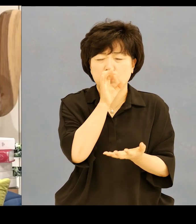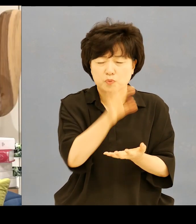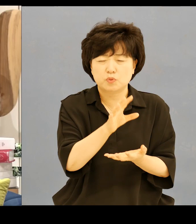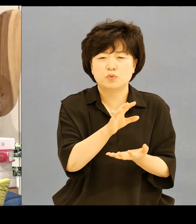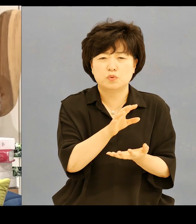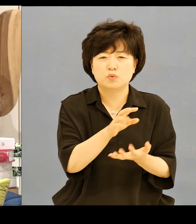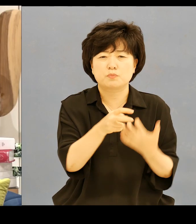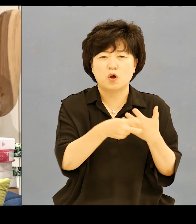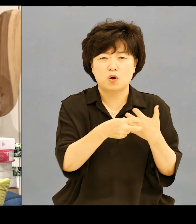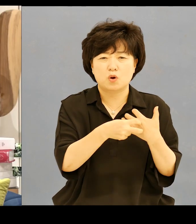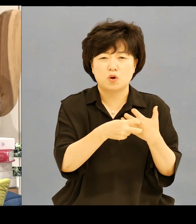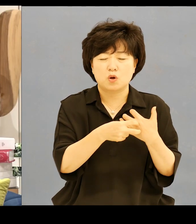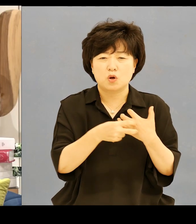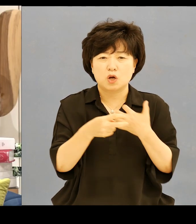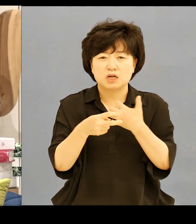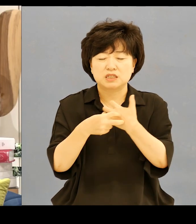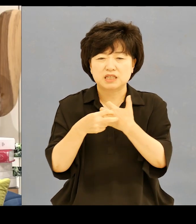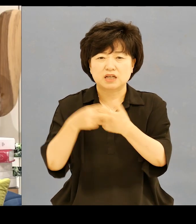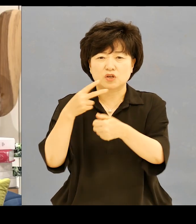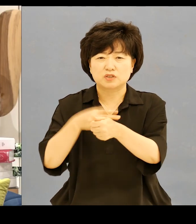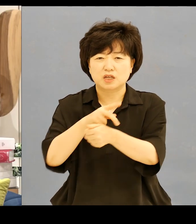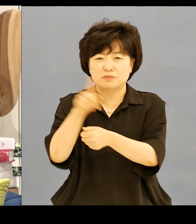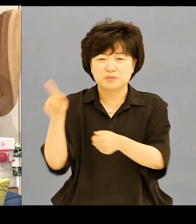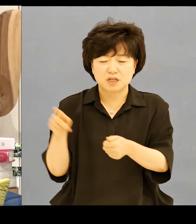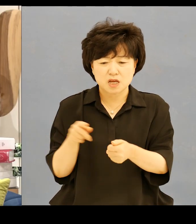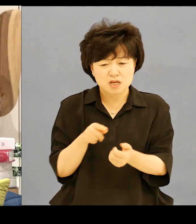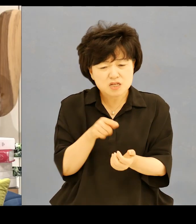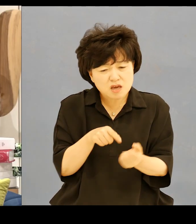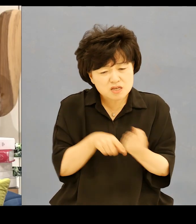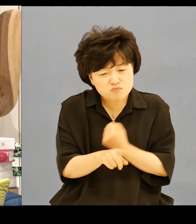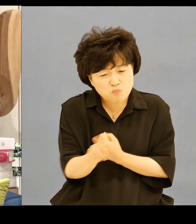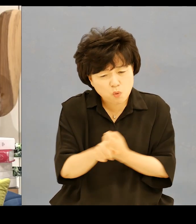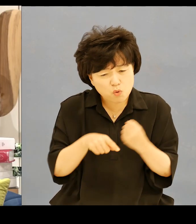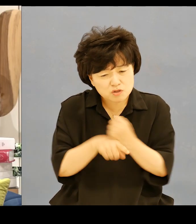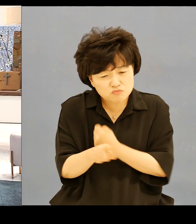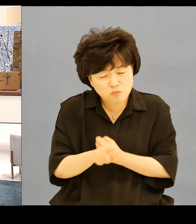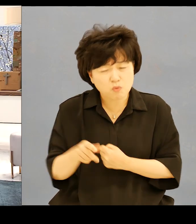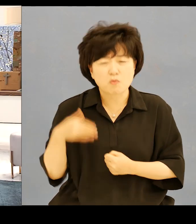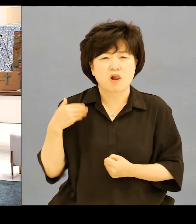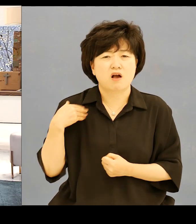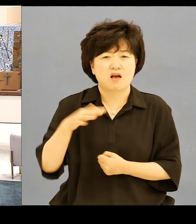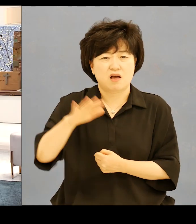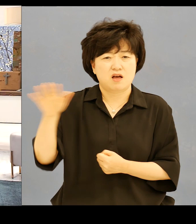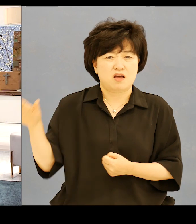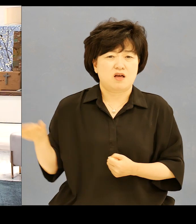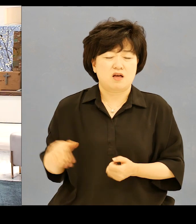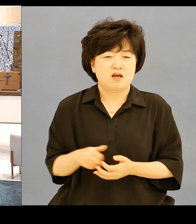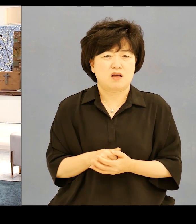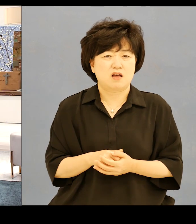네. 의사 선생님들도 이제 병명을 찾는 데 되게 오래 걸리셨거든요. 그래서 이제